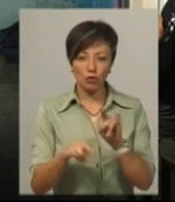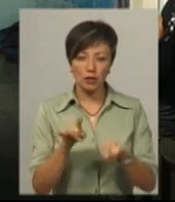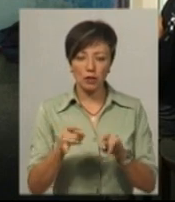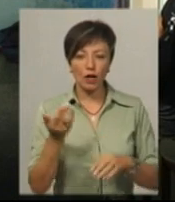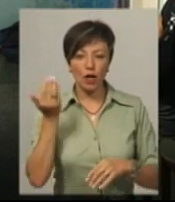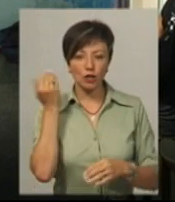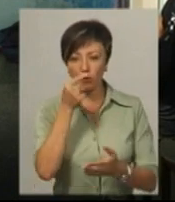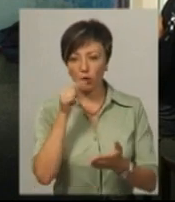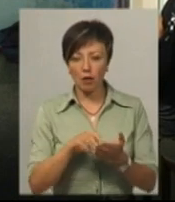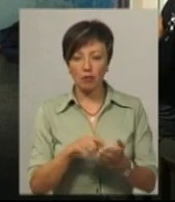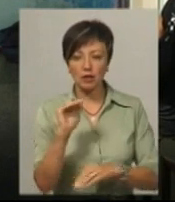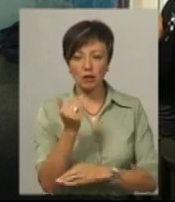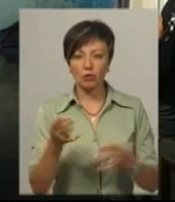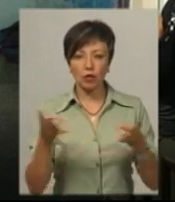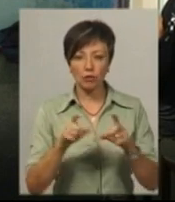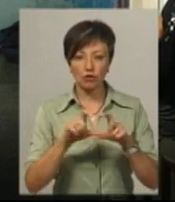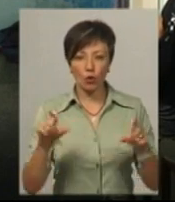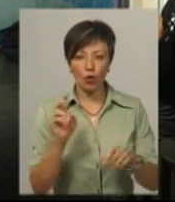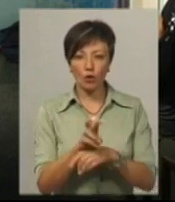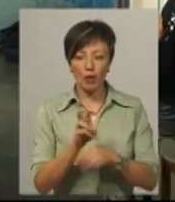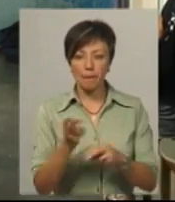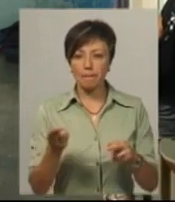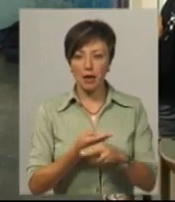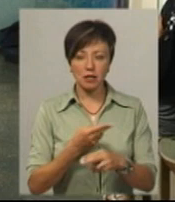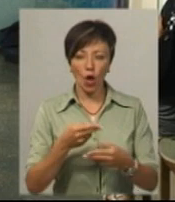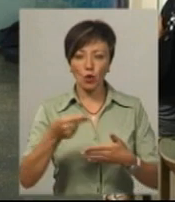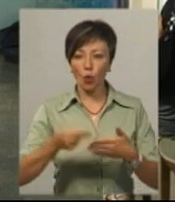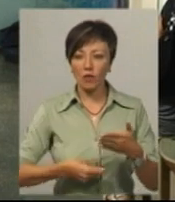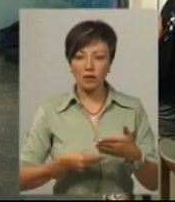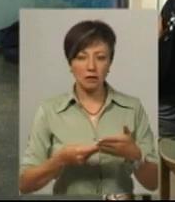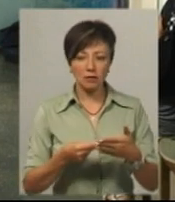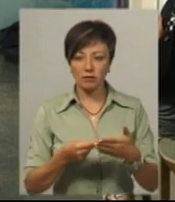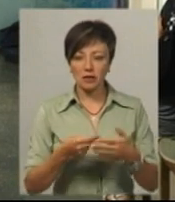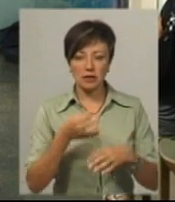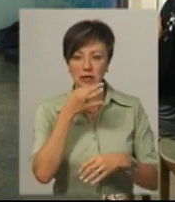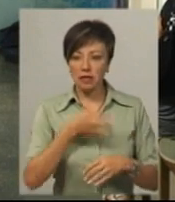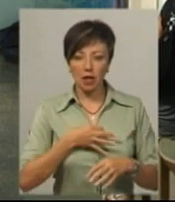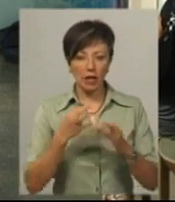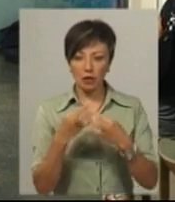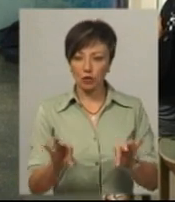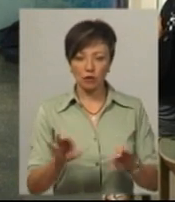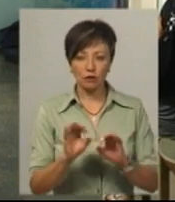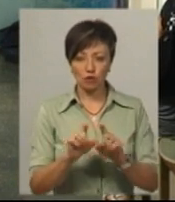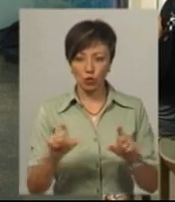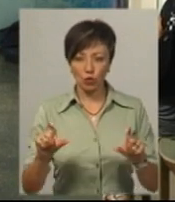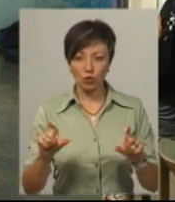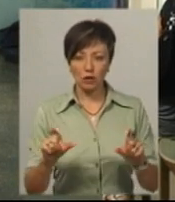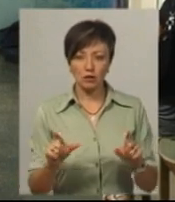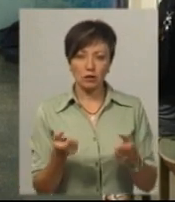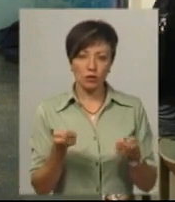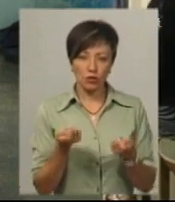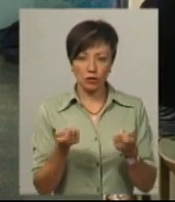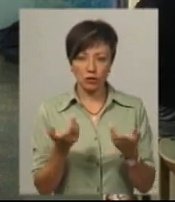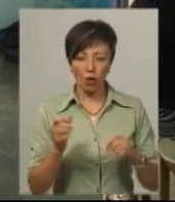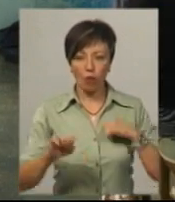раніше потрапити, бо дитині потрібно в школу ходити, без довідки не сказали, що не допустять в школу. Трошки